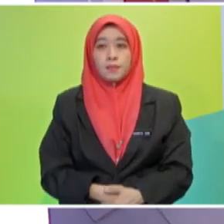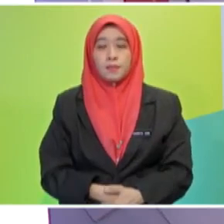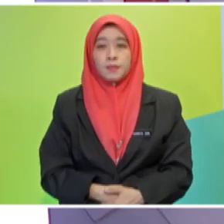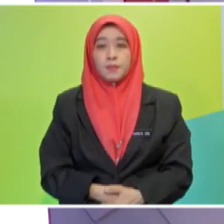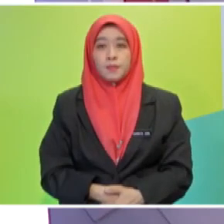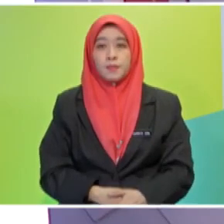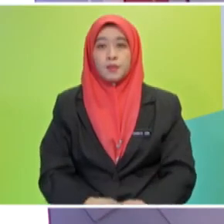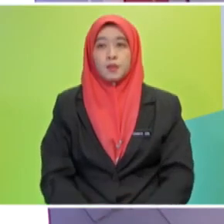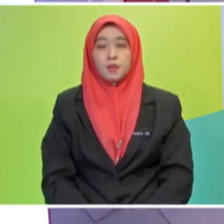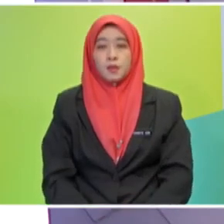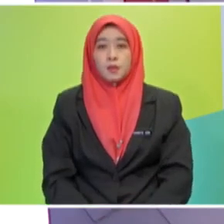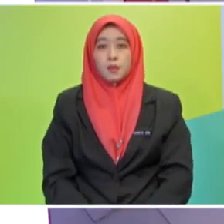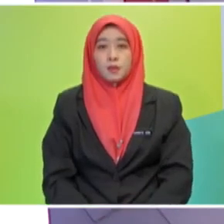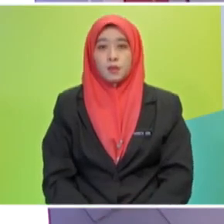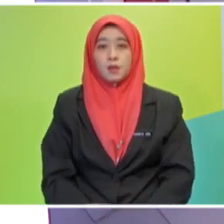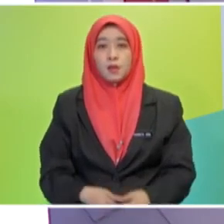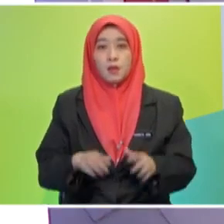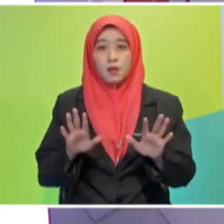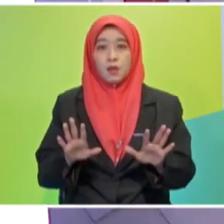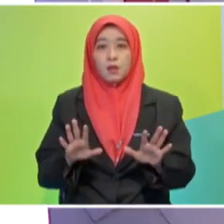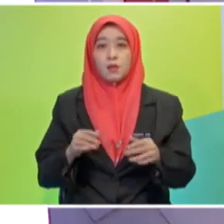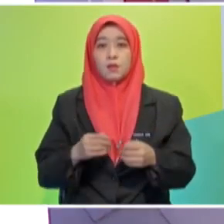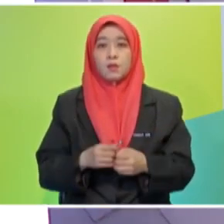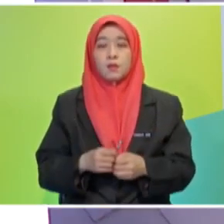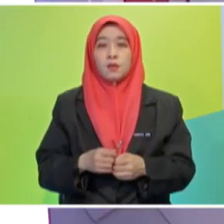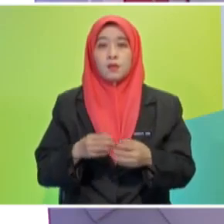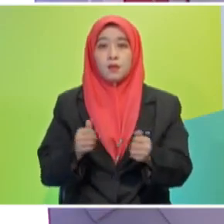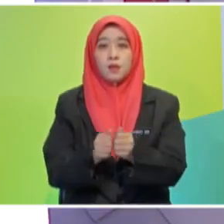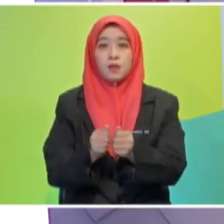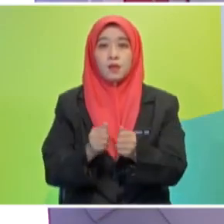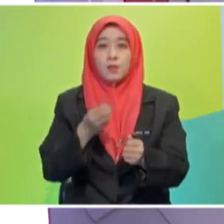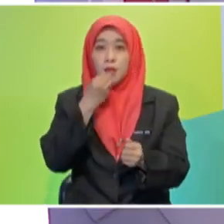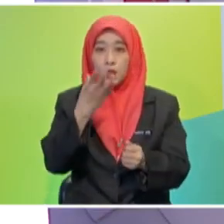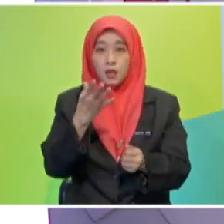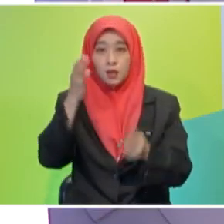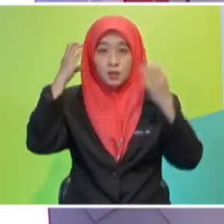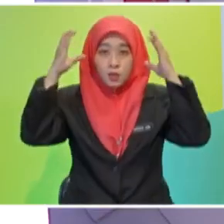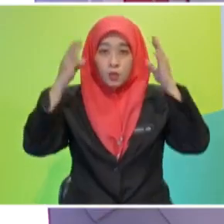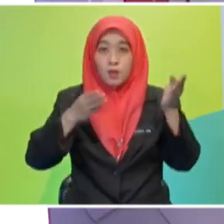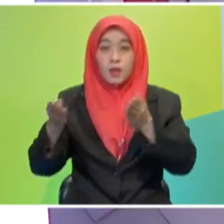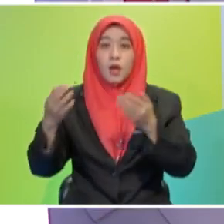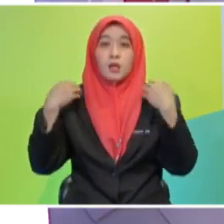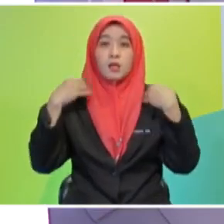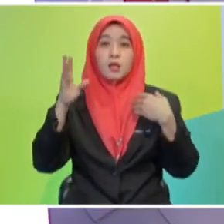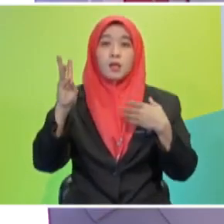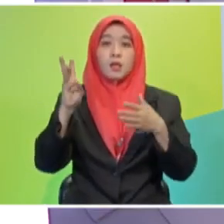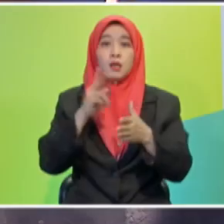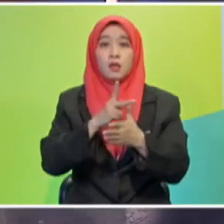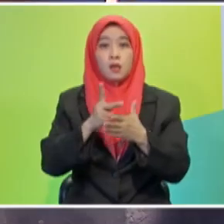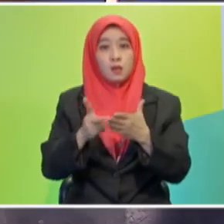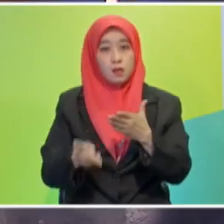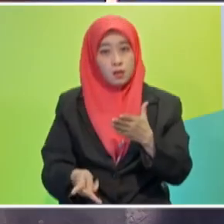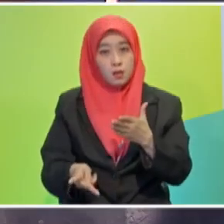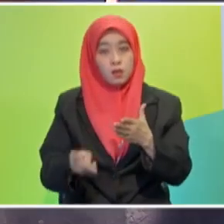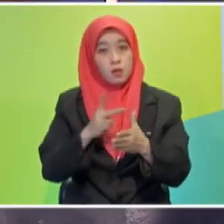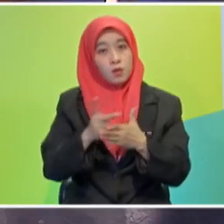berpusing lah. Okey, setakat ni Aiman. Ya. Dengan penerangan yang cikgu berikan, ada 6 komponen. Baik.